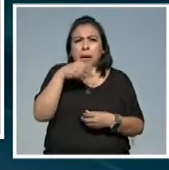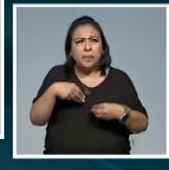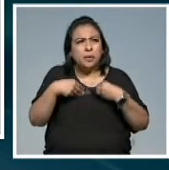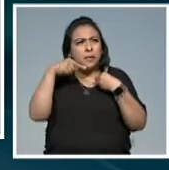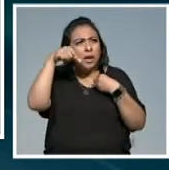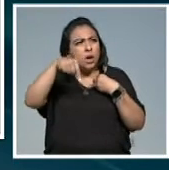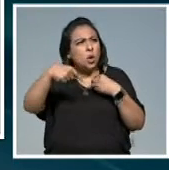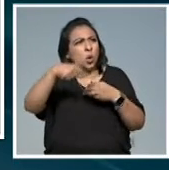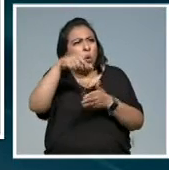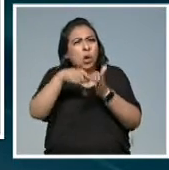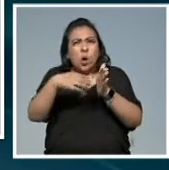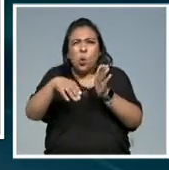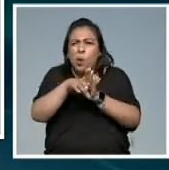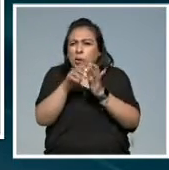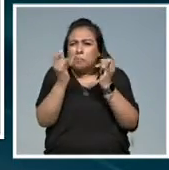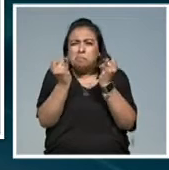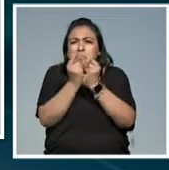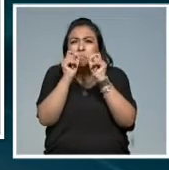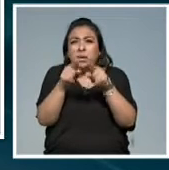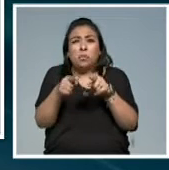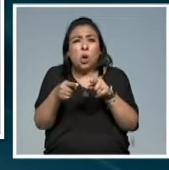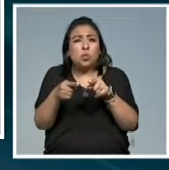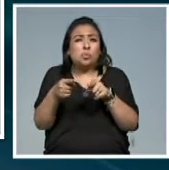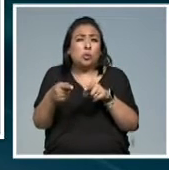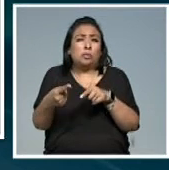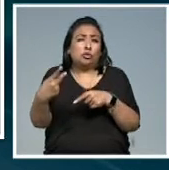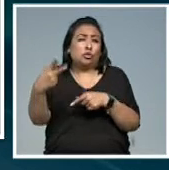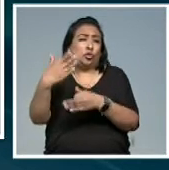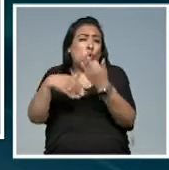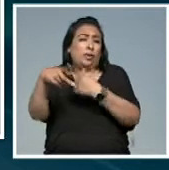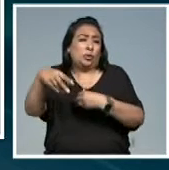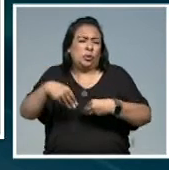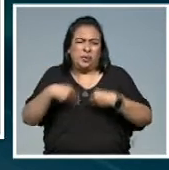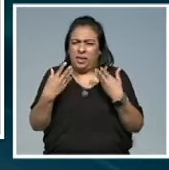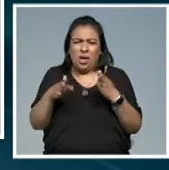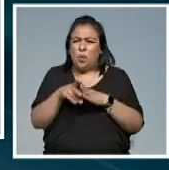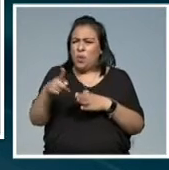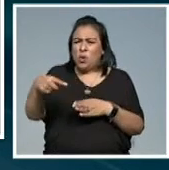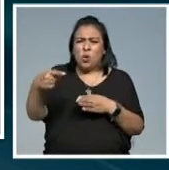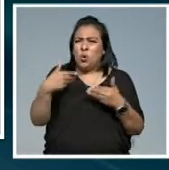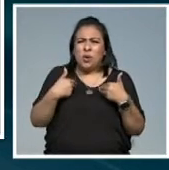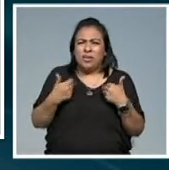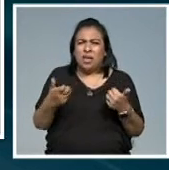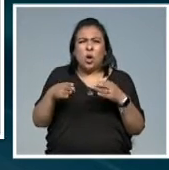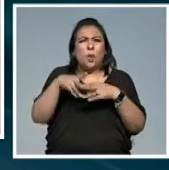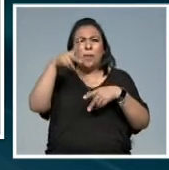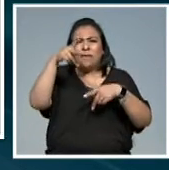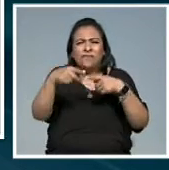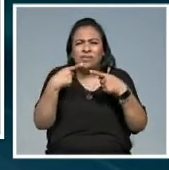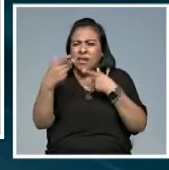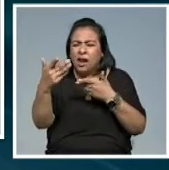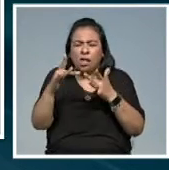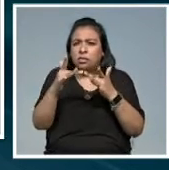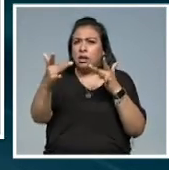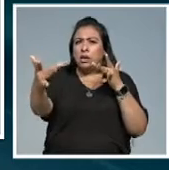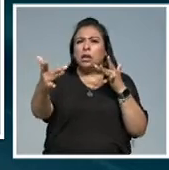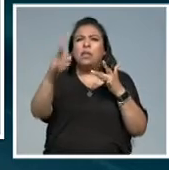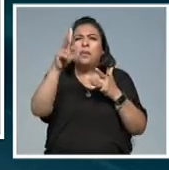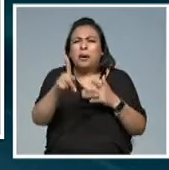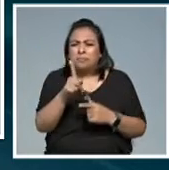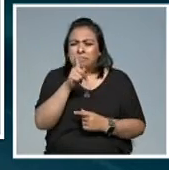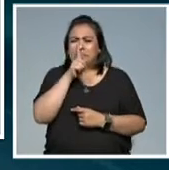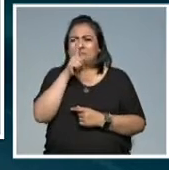del genere per tutta la loro vita, come mai non ci siamo capiti, come si è interrotto il dialogo, che cos'è stato veramente il silenzio per